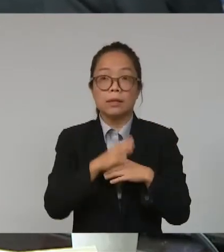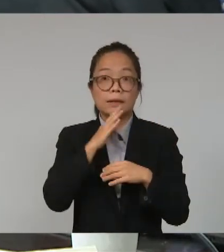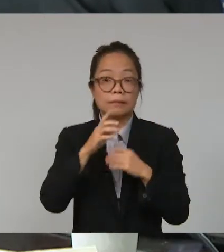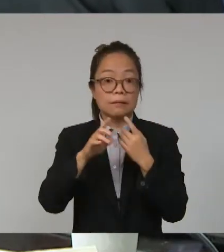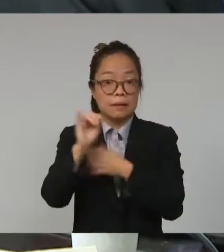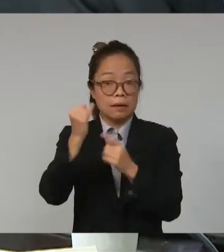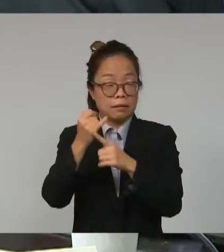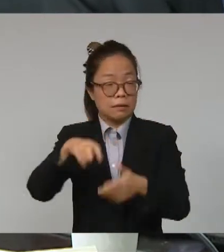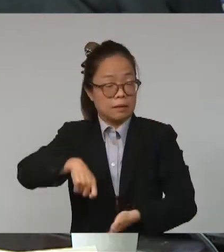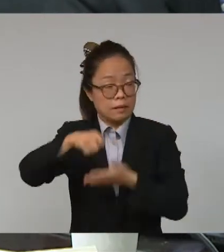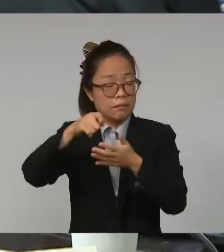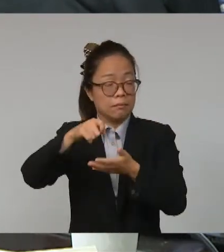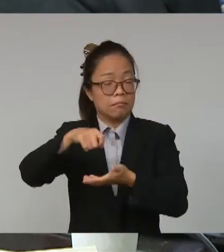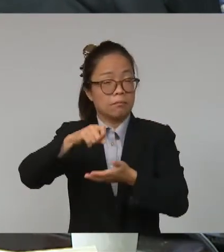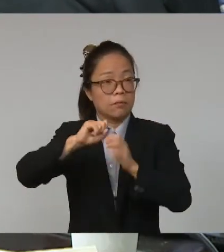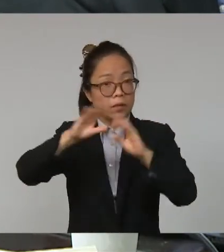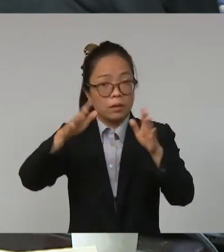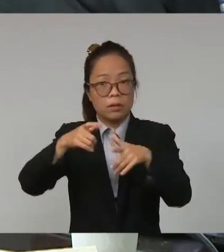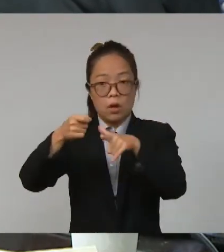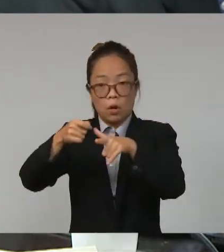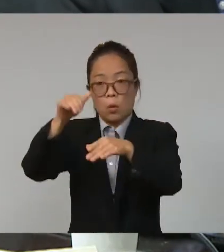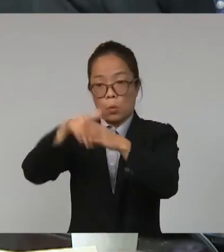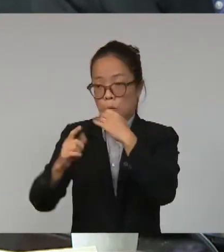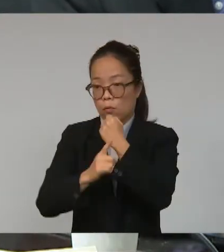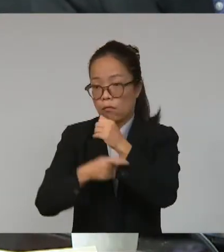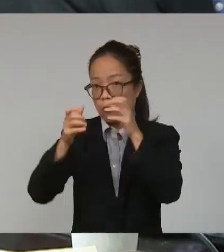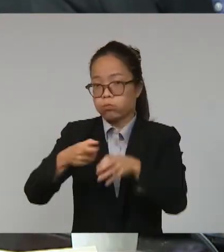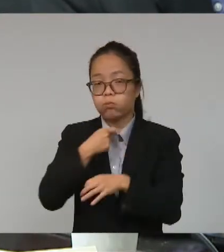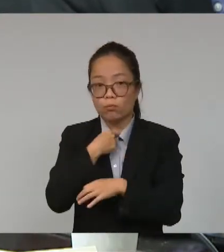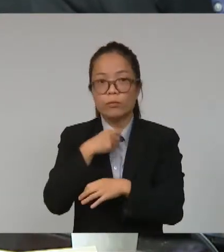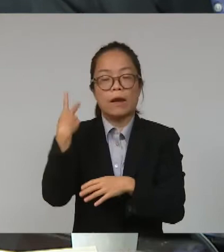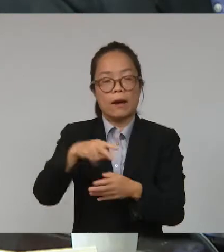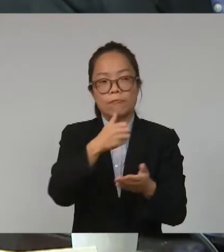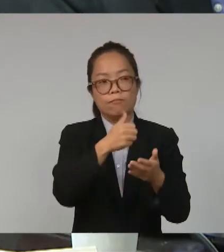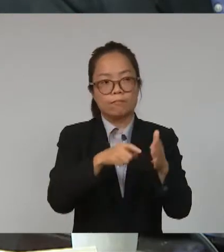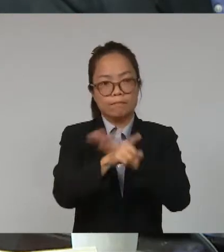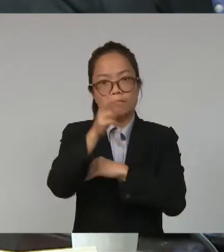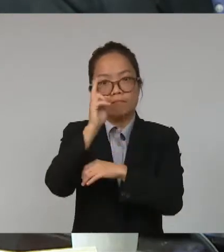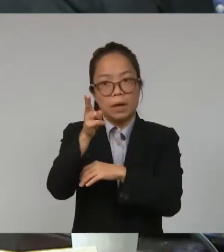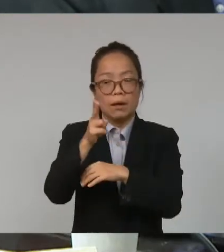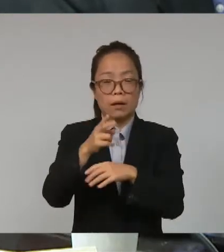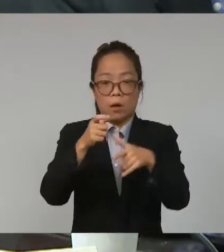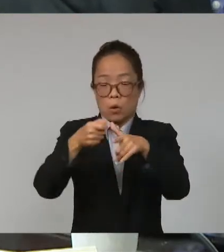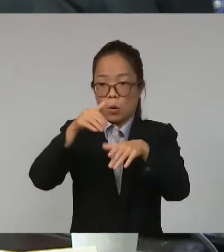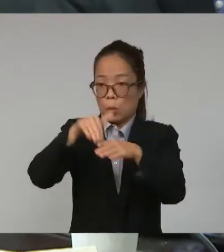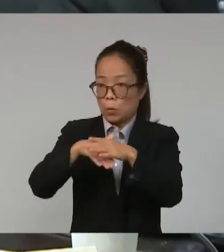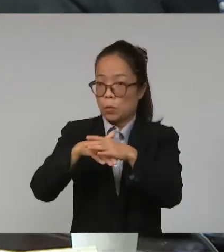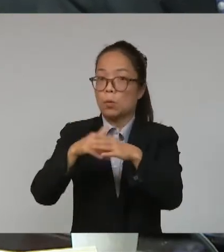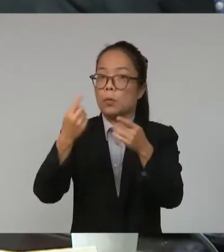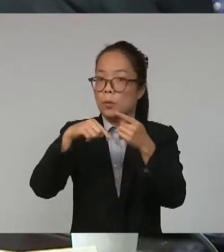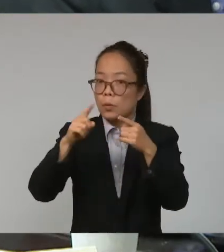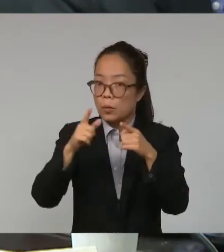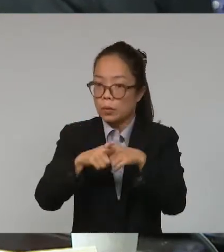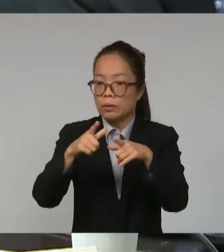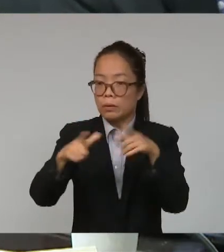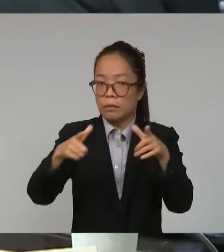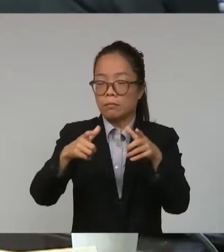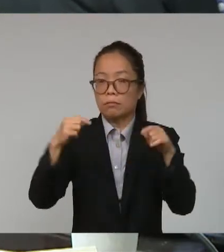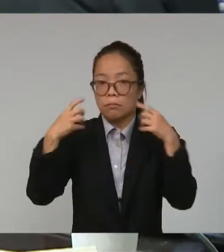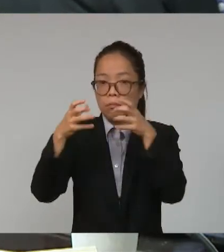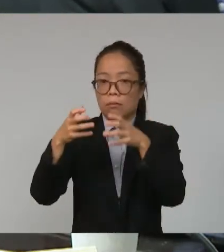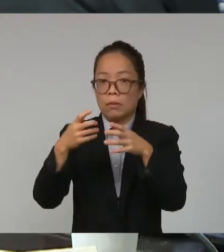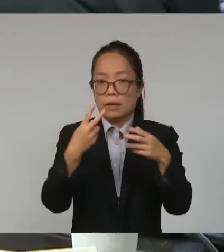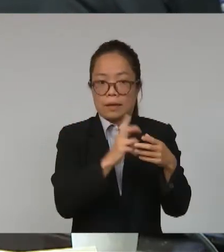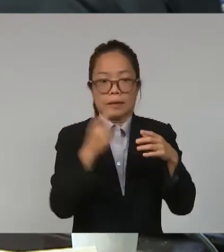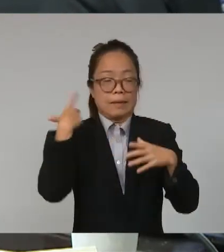先提出制定公民投票法，并且要求公投应该绑大选。是否还记